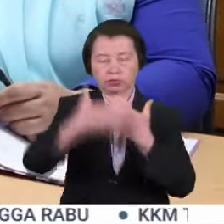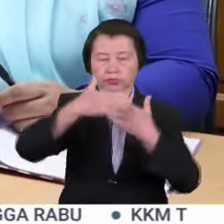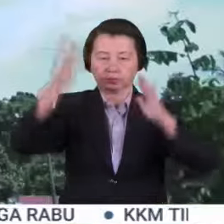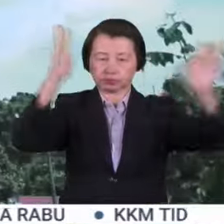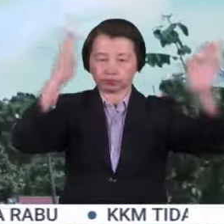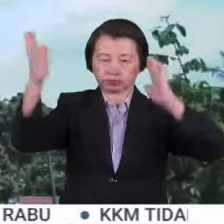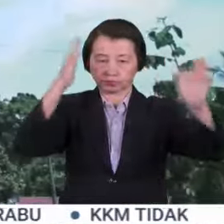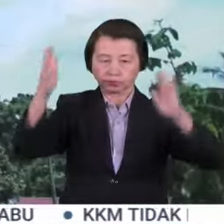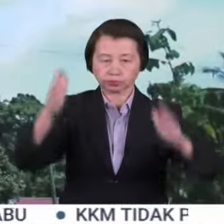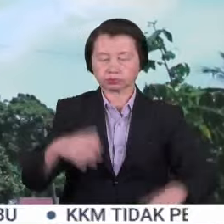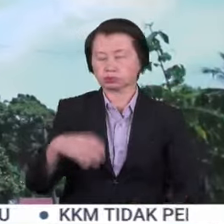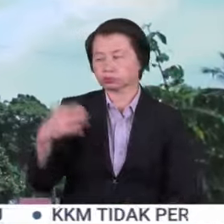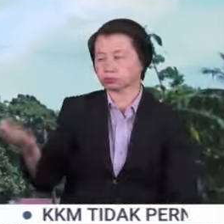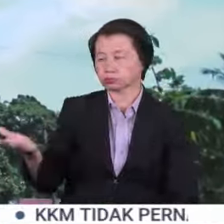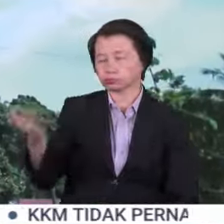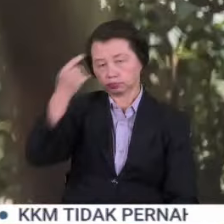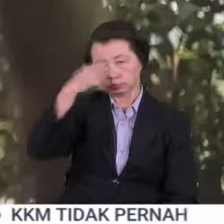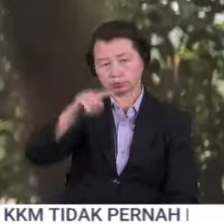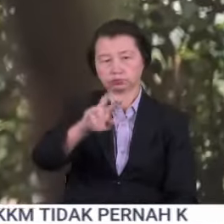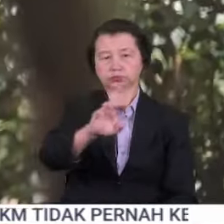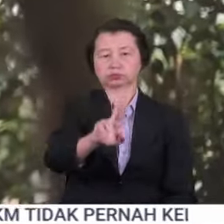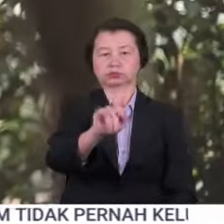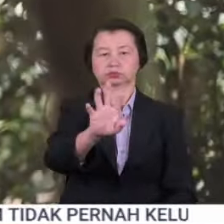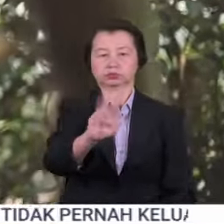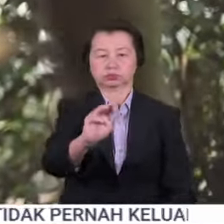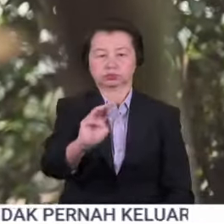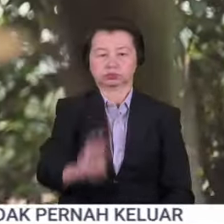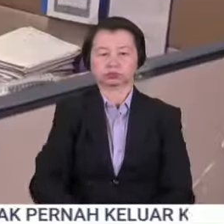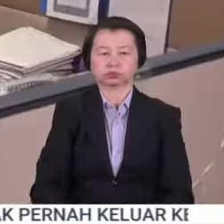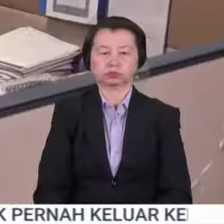negara. Nur Fatiha Abdul Rahim, RTM.